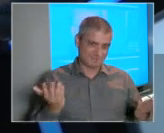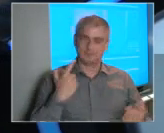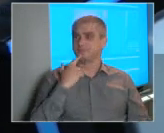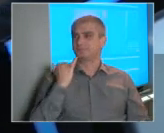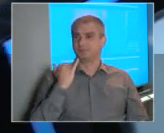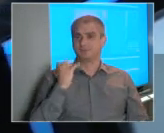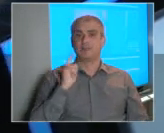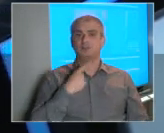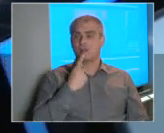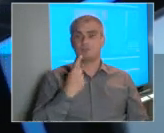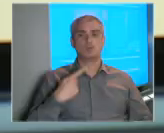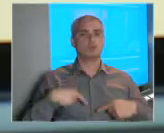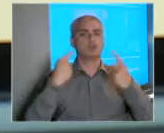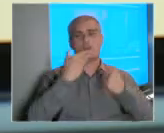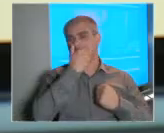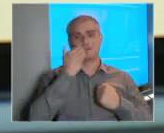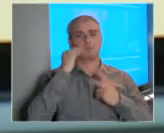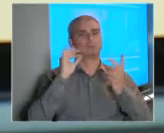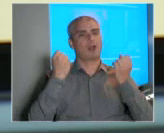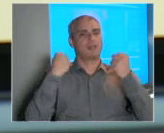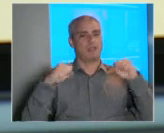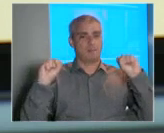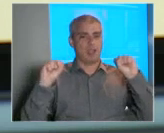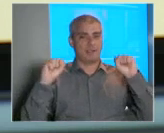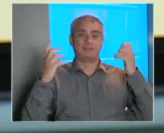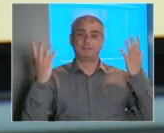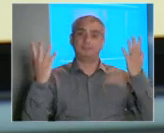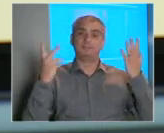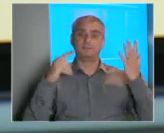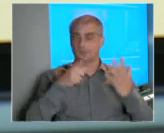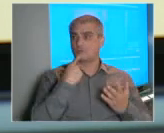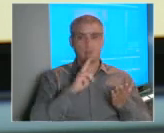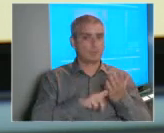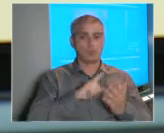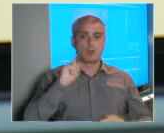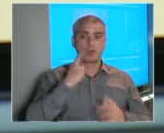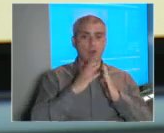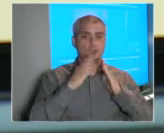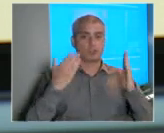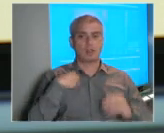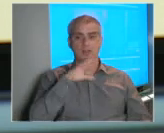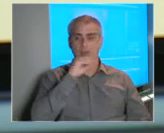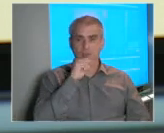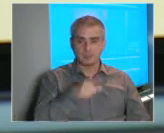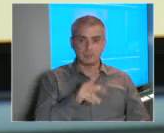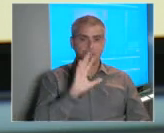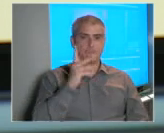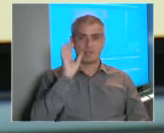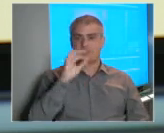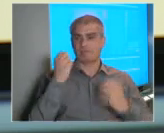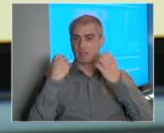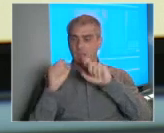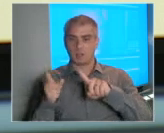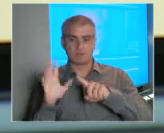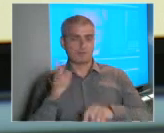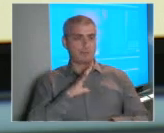בהחלט, זה אפשר לומר יום הכיפורים של הדמוקרטיה, ואתה אומר נכון, אנחנו כל השנה מדברים על מה יפגע בדמוקרטיה